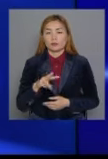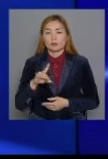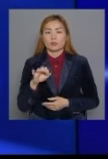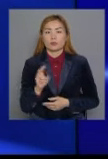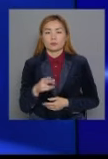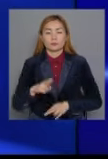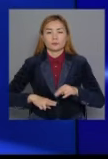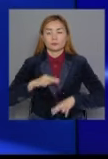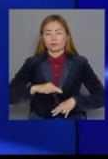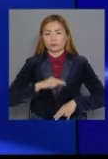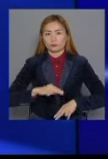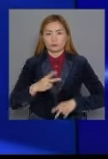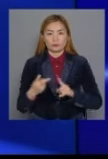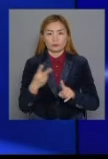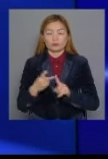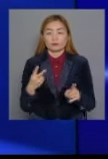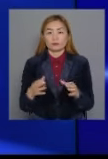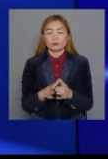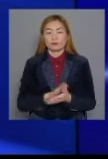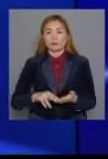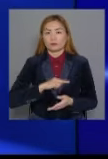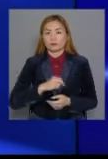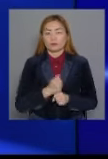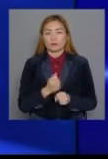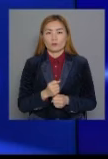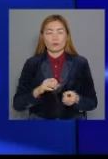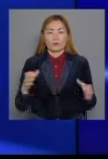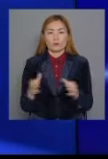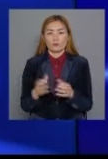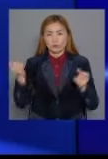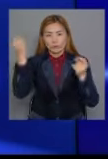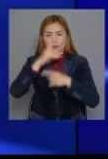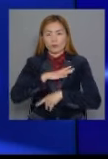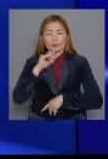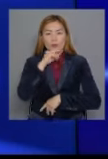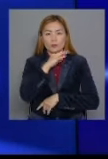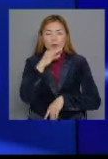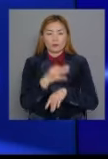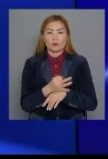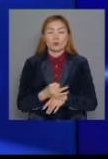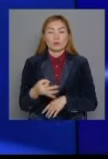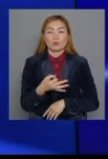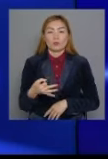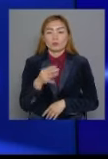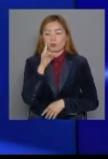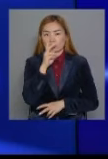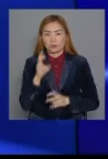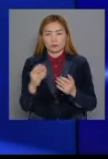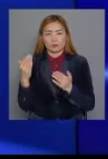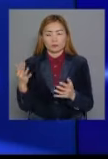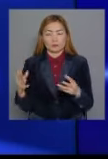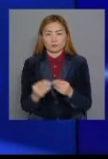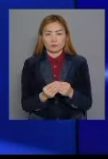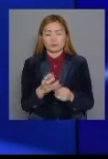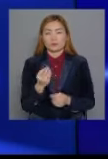Результатами строительных работ и ходом второго этапа модернизации ознакомились члены Общественного экологического совета Атырауского нефтеперерабатывающего завода,